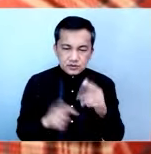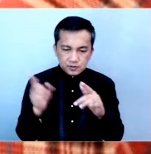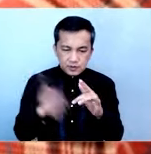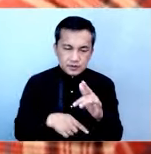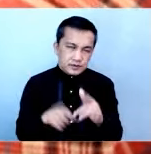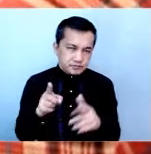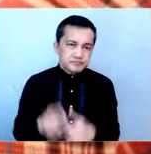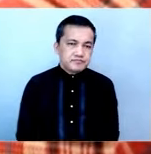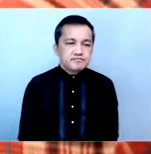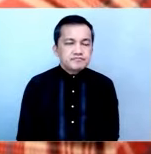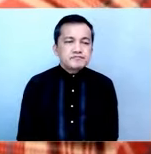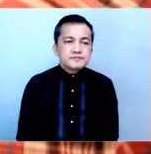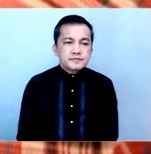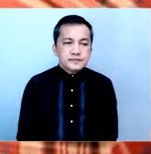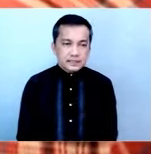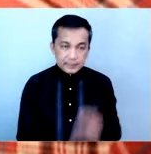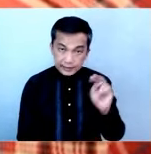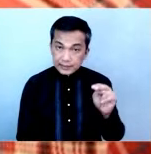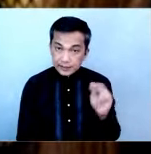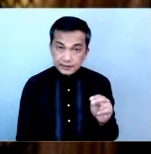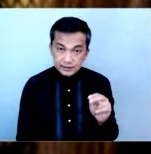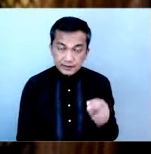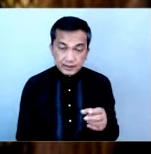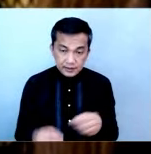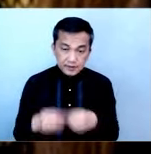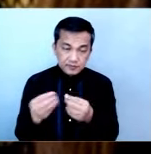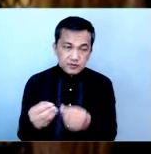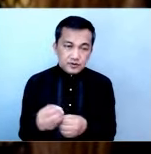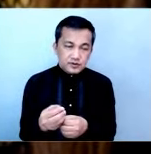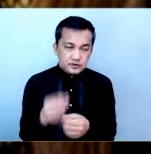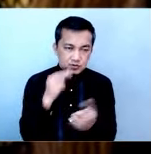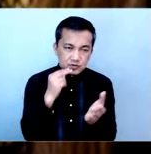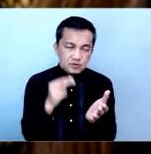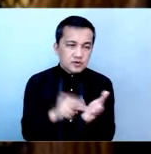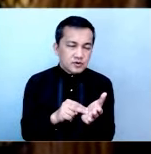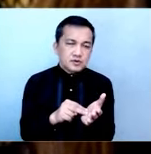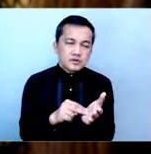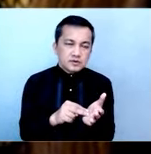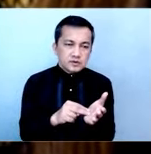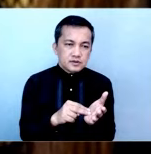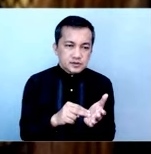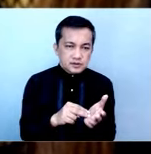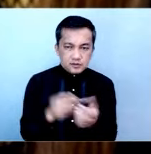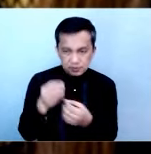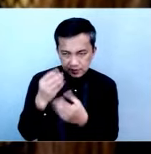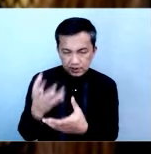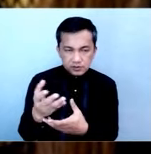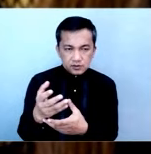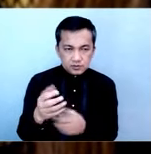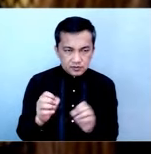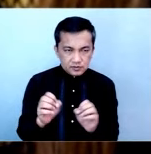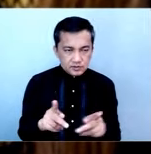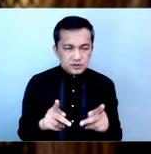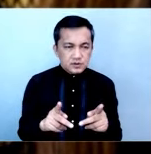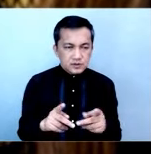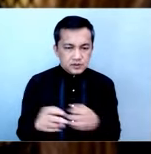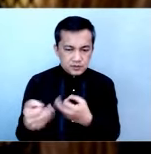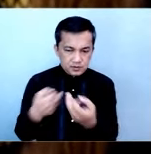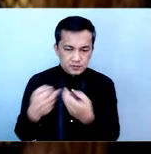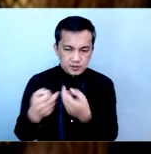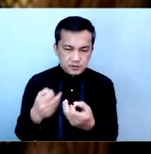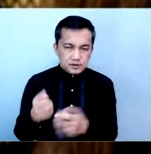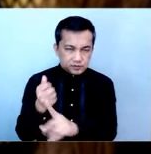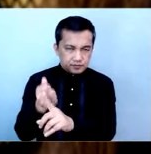employer. Kailangan din na bigyan ka ng notice upang mabigyan ka ng pagkakataong maipaliwanag ang iyong